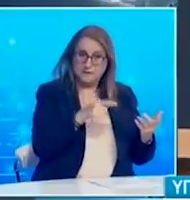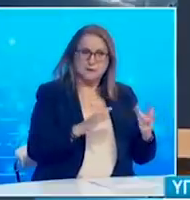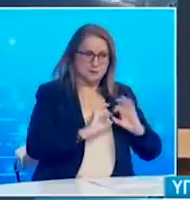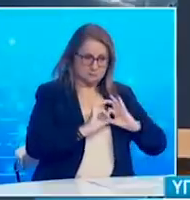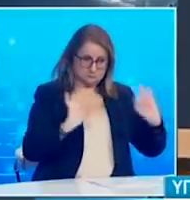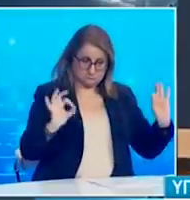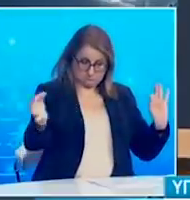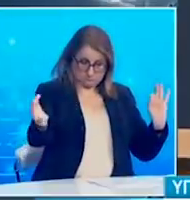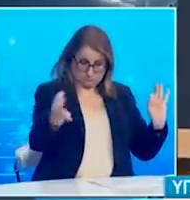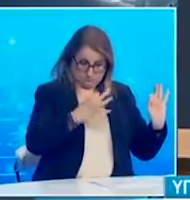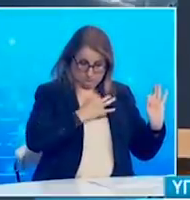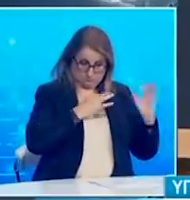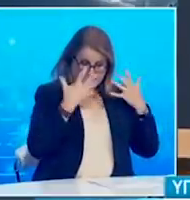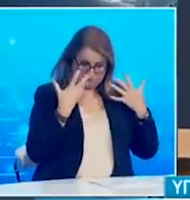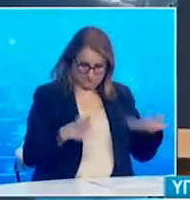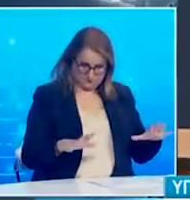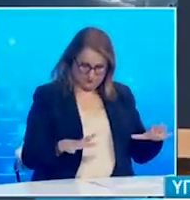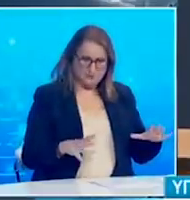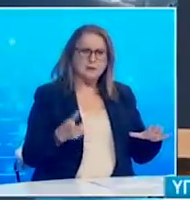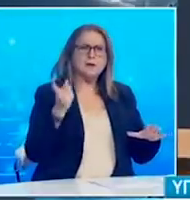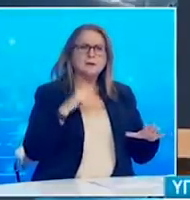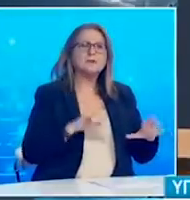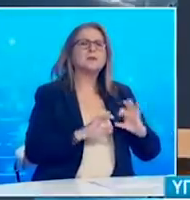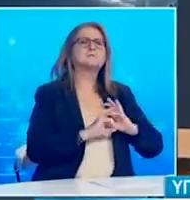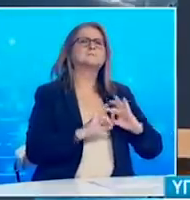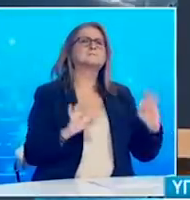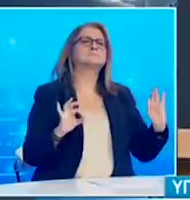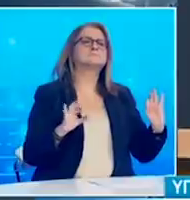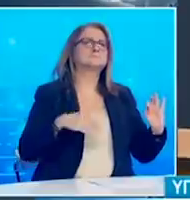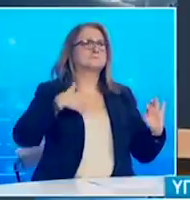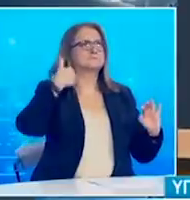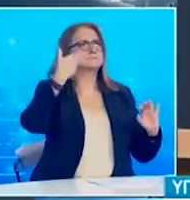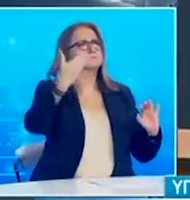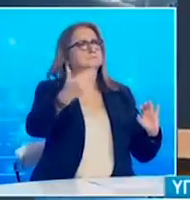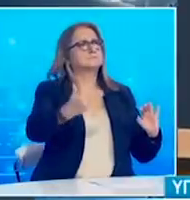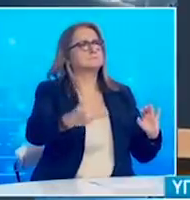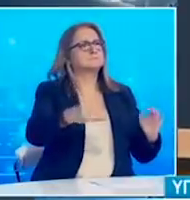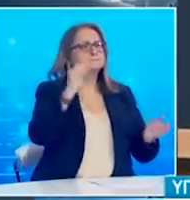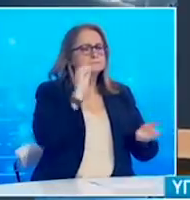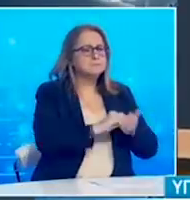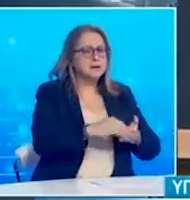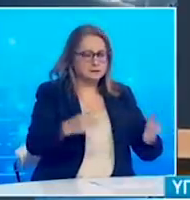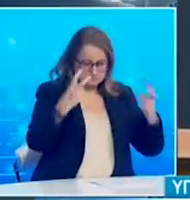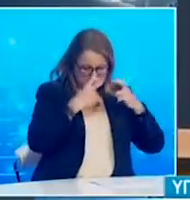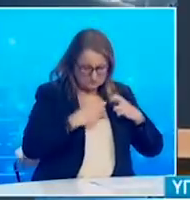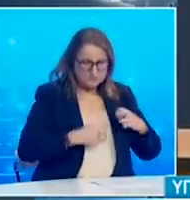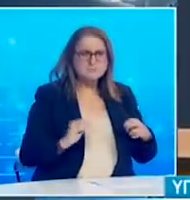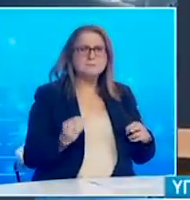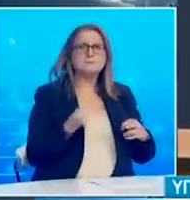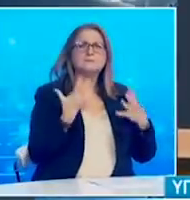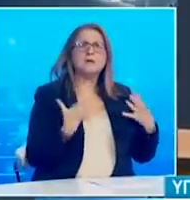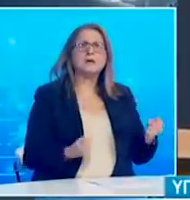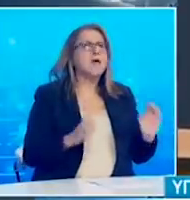είχε νοσήσει με κάποια συμπτώματα, βρέθηκε ασυμπτωματικός σε έλεγχο σε πύλη εισόδου. Αυτό